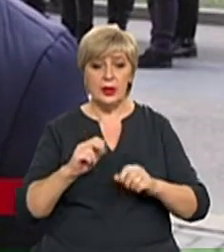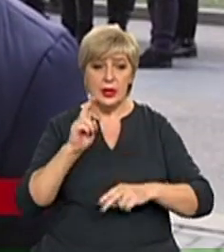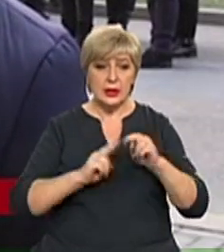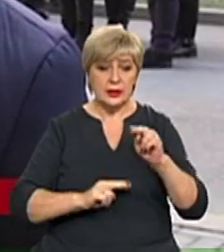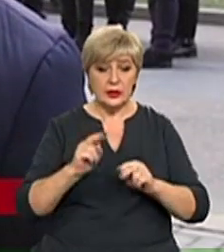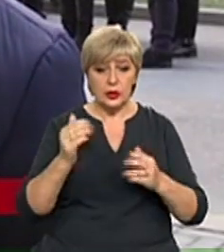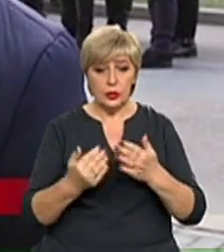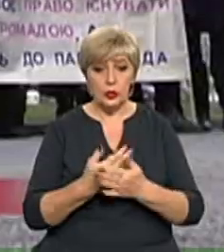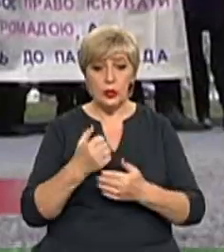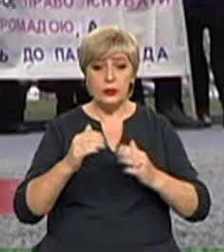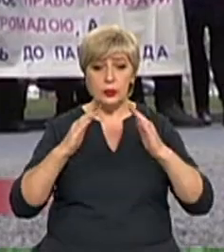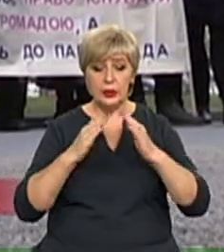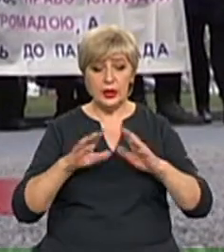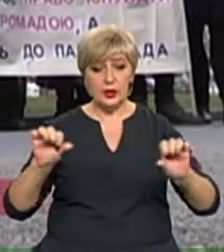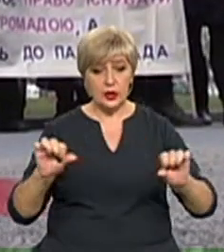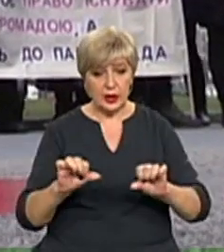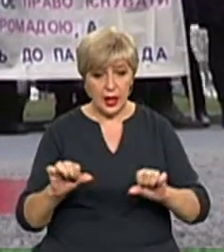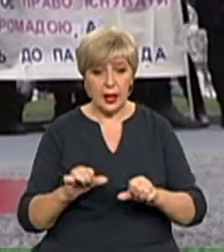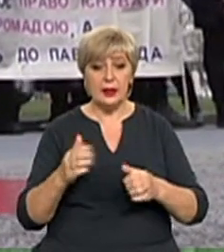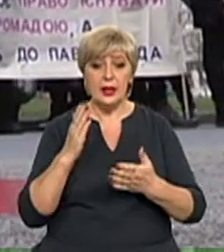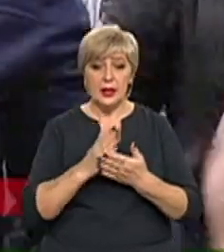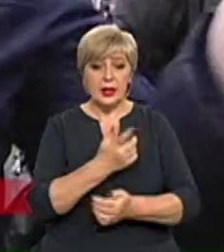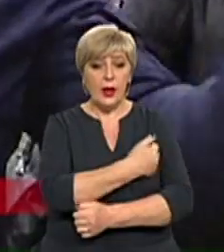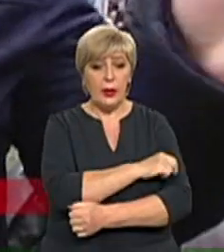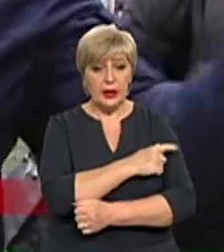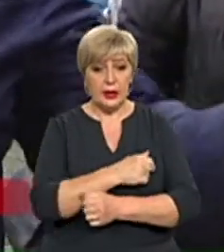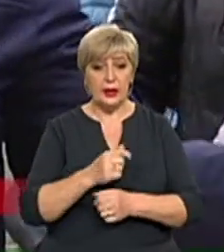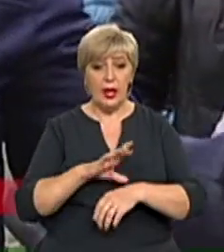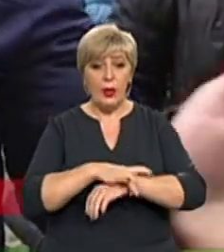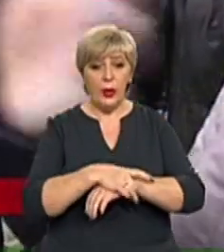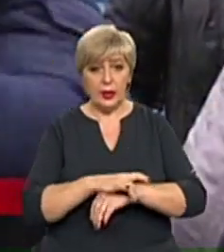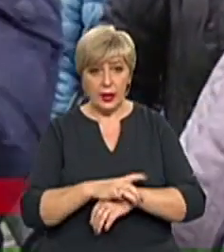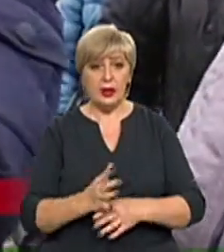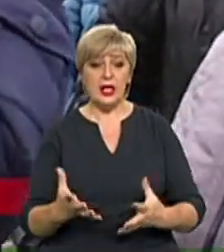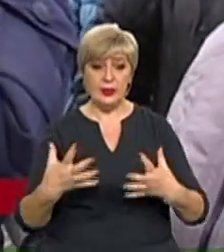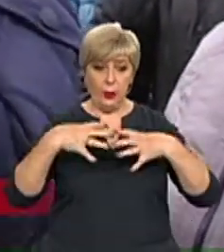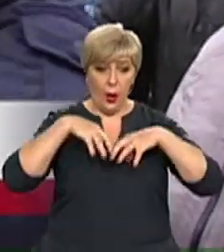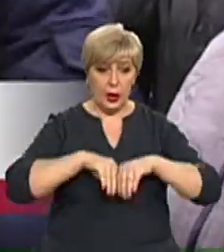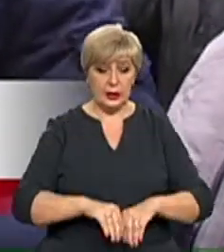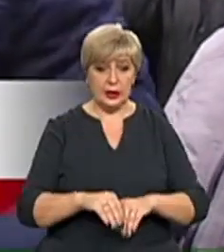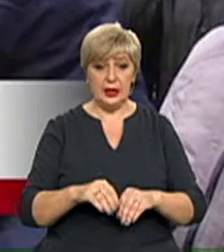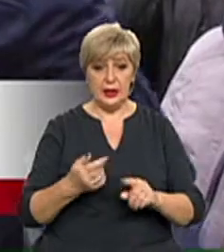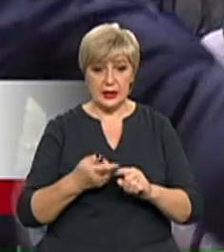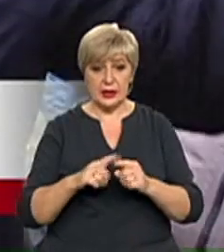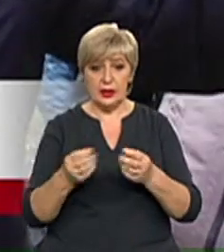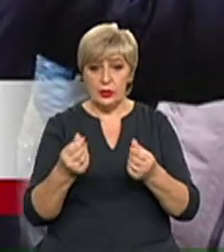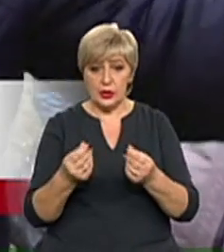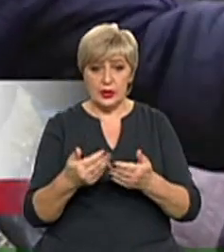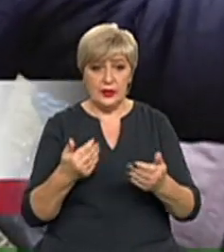нову будівлю їдальні у Троїцькому, є поліклініка. Павлоград поглине. Цих коштів від нашої